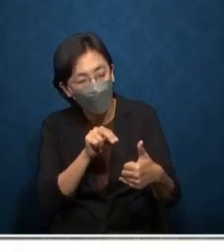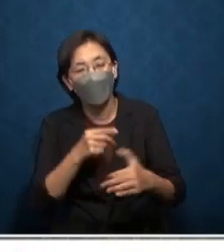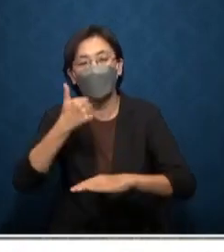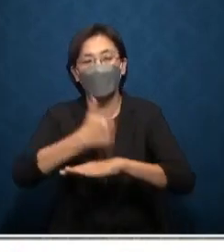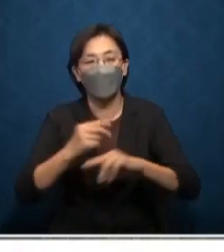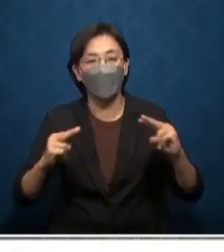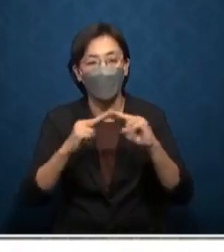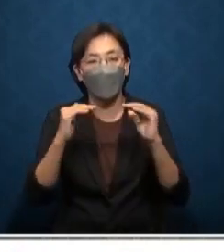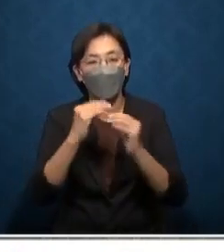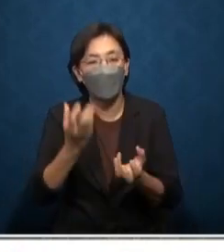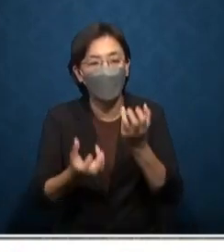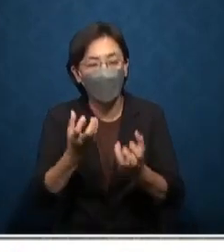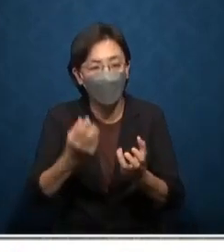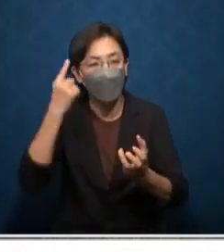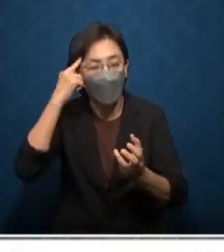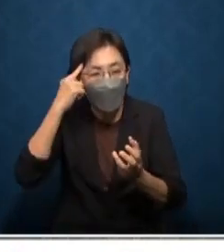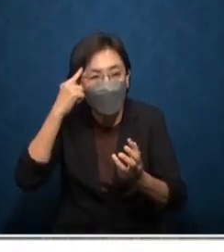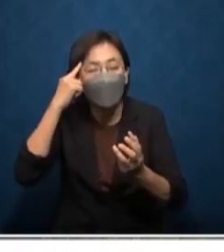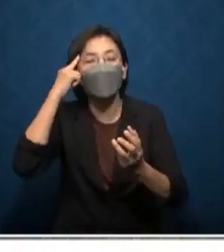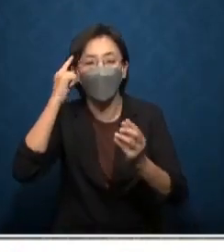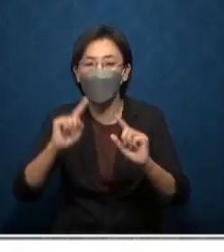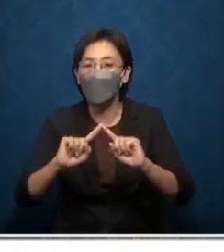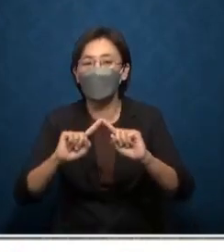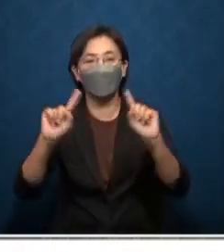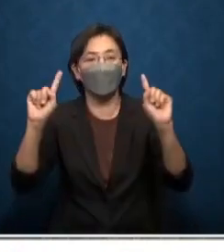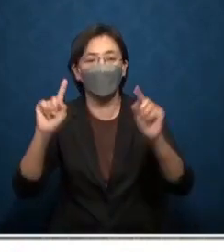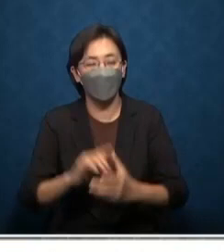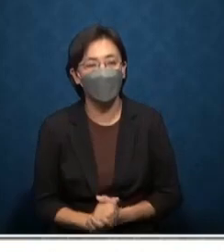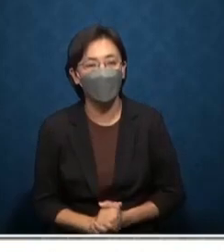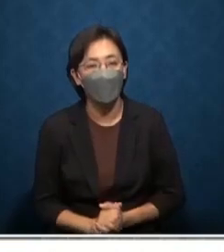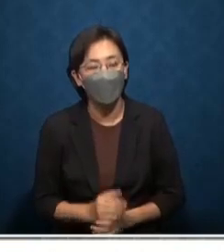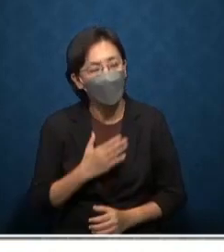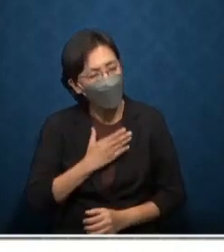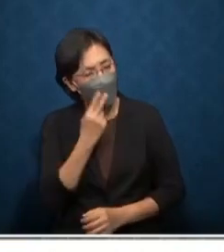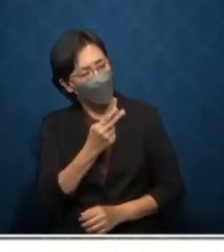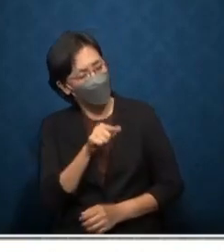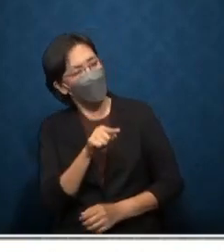วคิดนอกกรอบในหลายเรื่องหลายสิ่งซึงคิดไม่ถึง